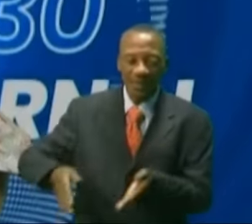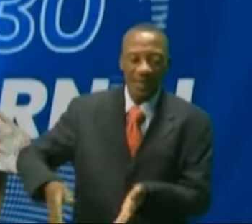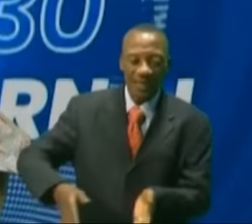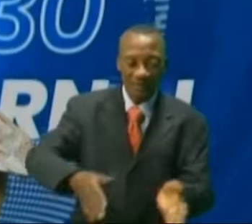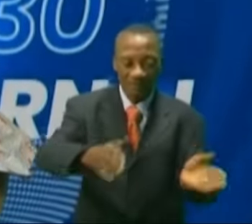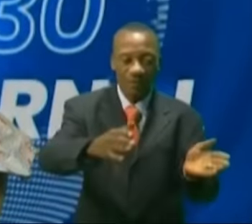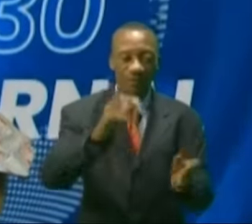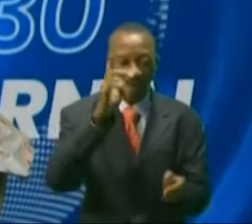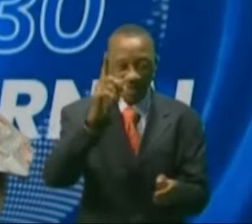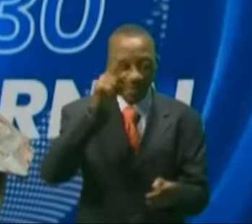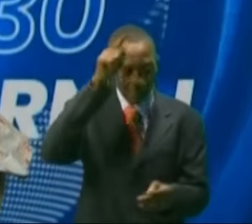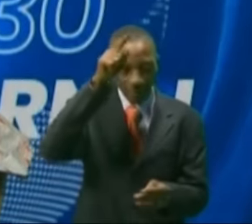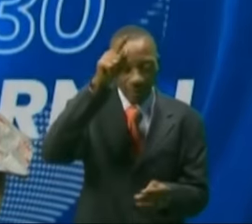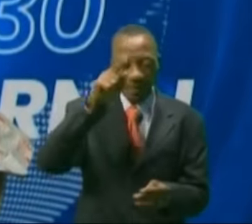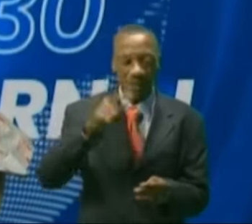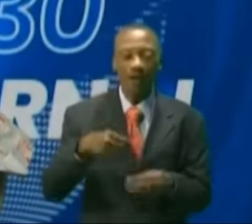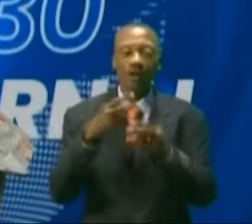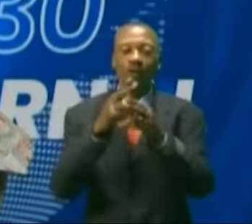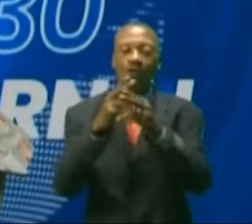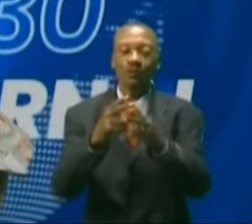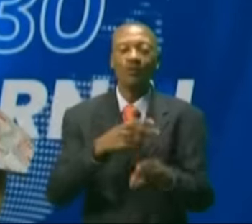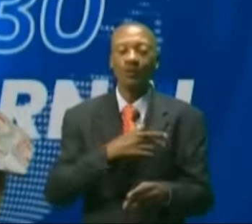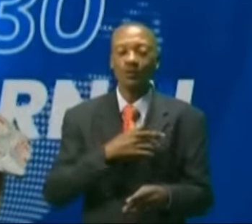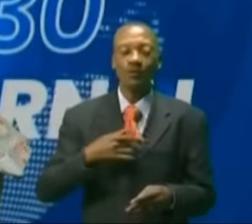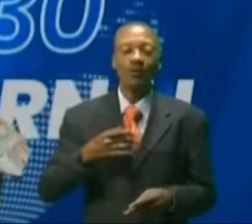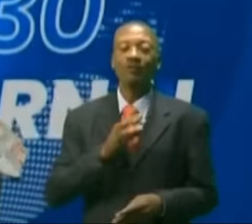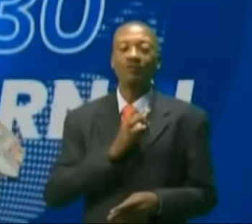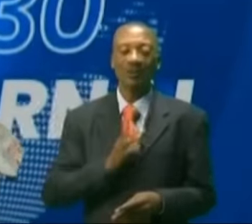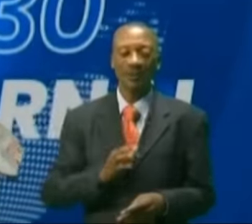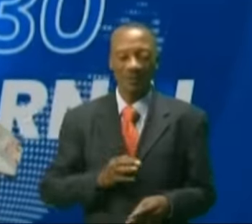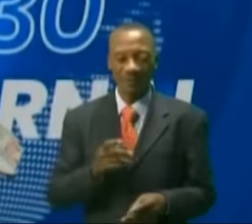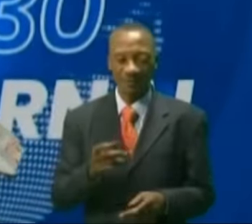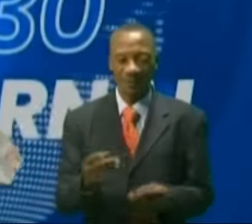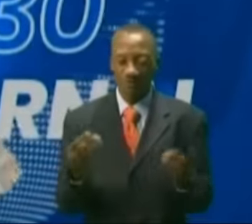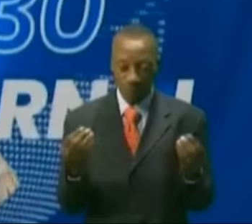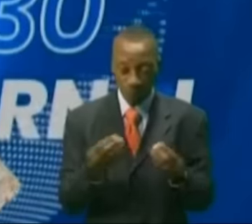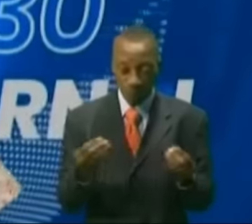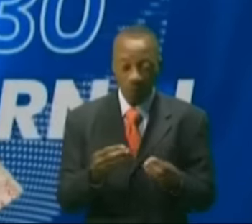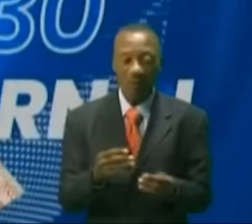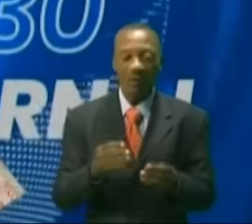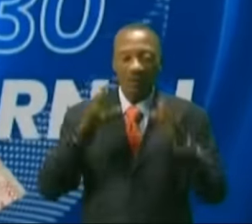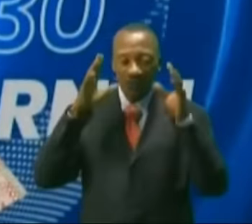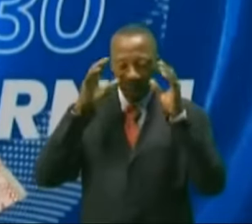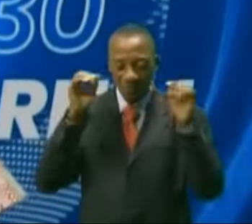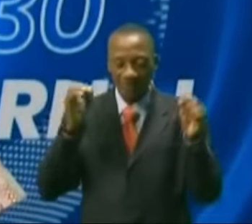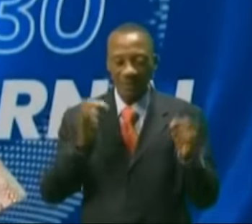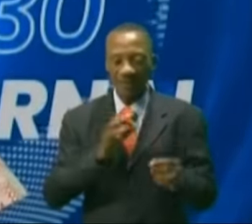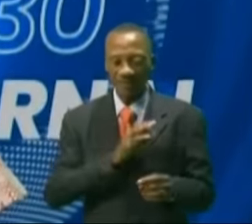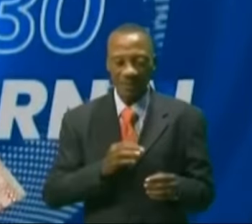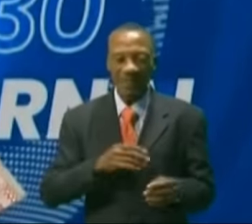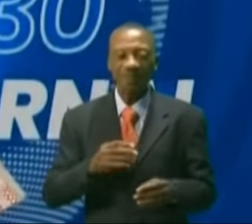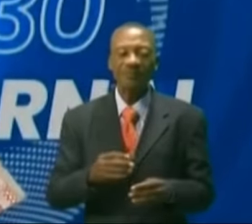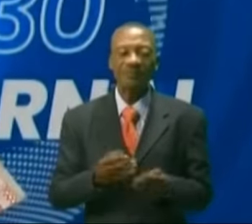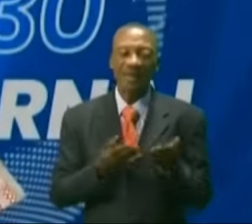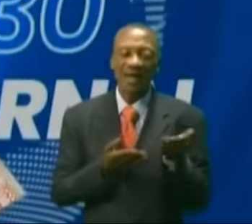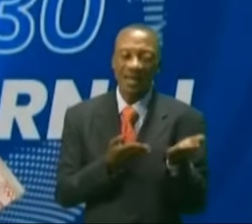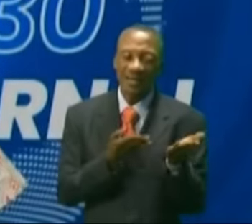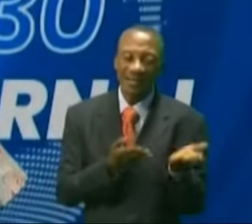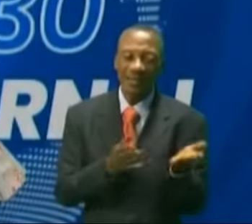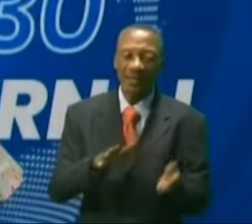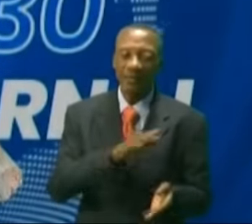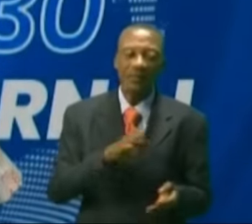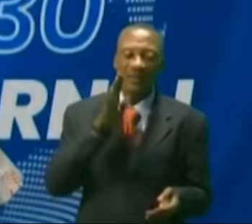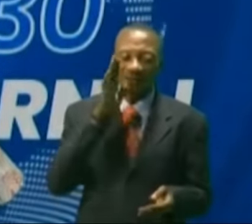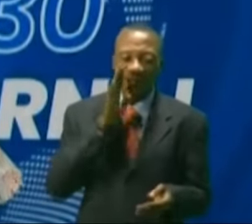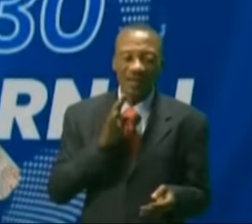cadeau offert au président Félix Tshisekedi par le peuple tchadien en honneur de son implication comme facilitateur